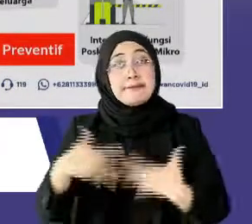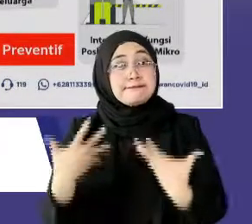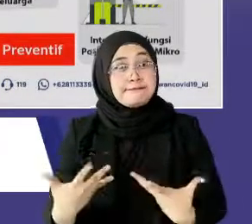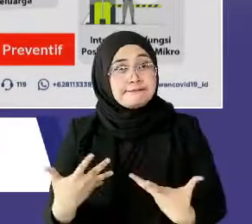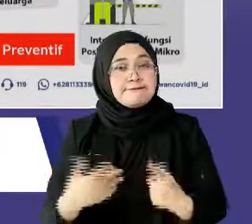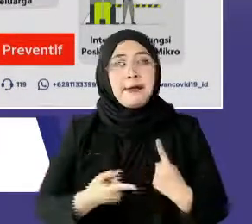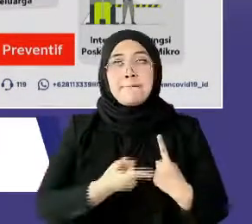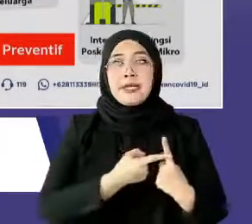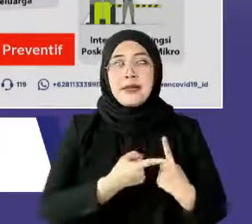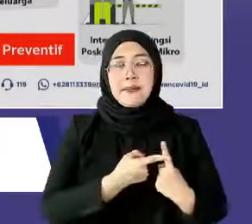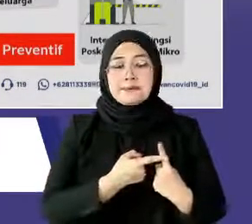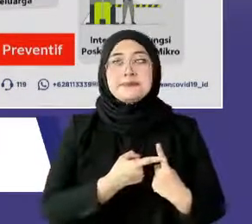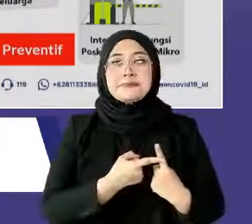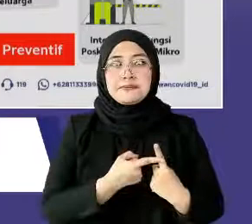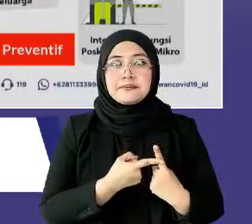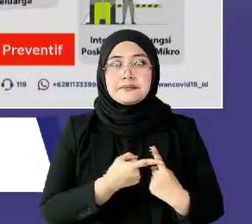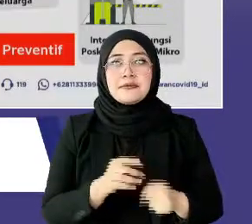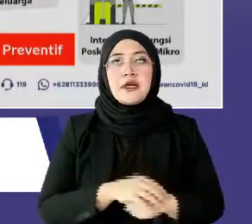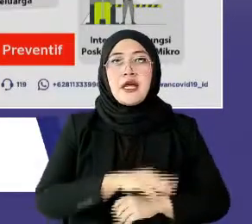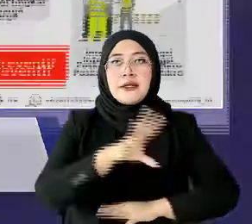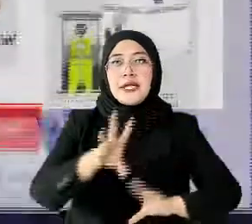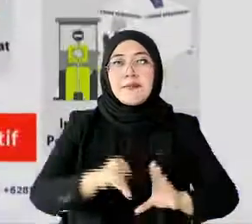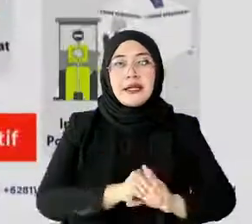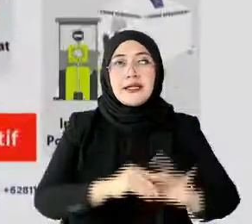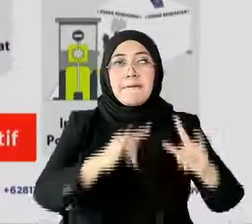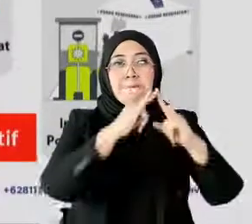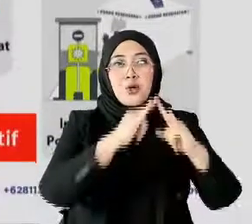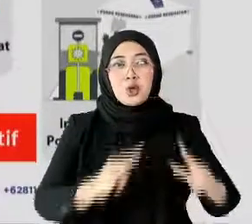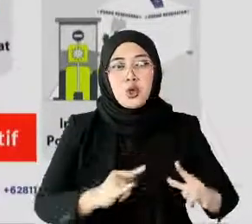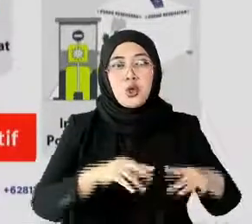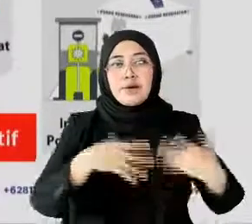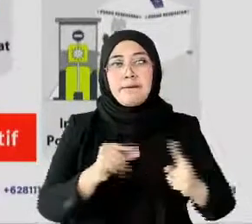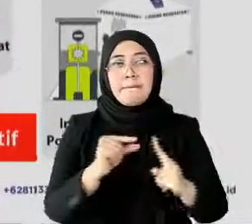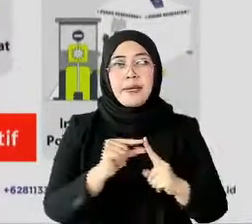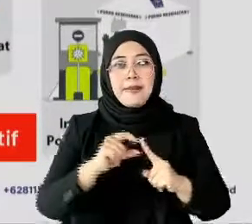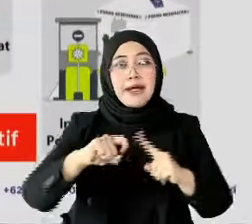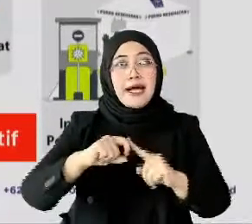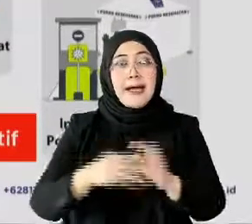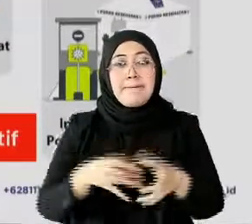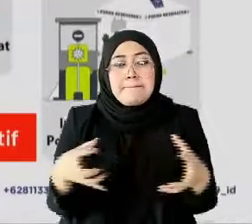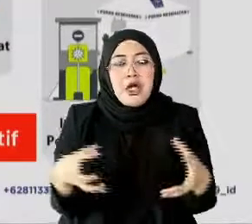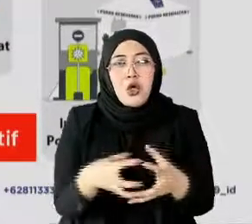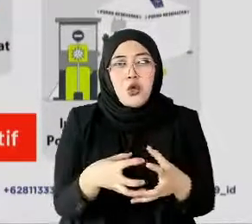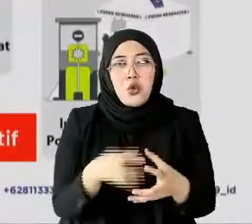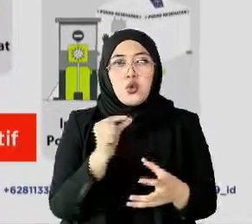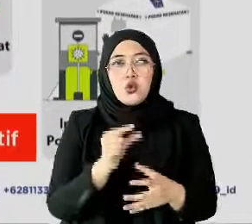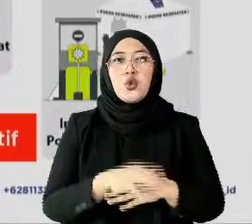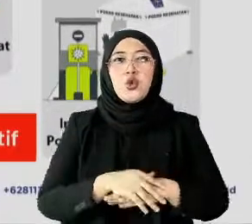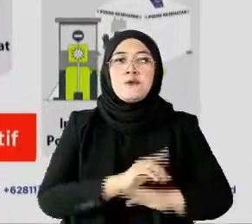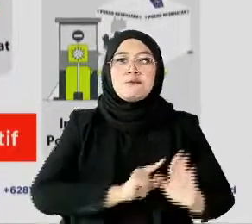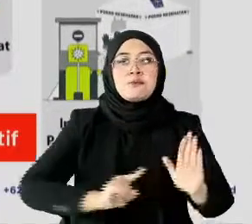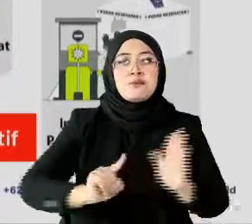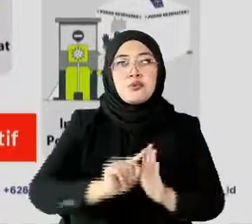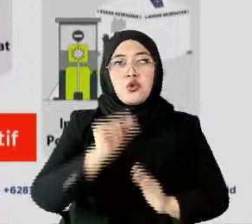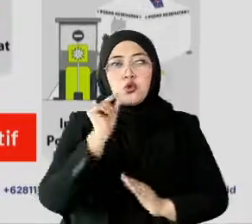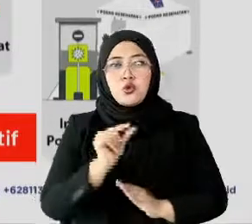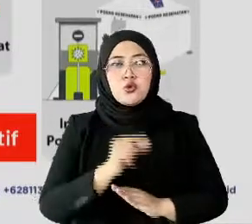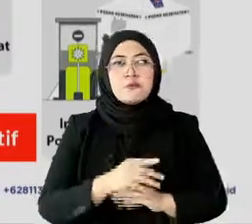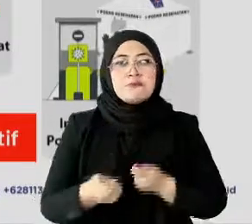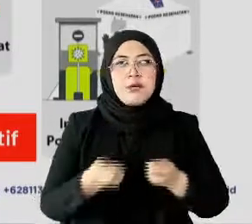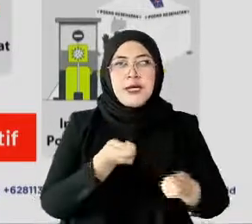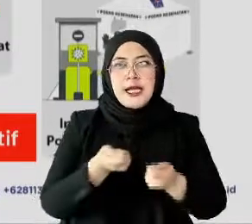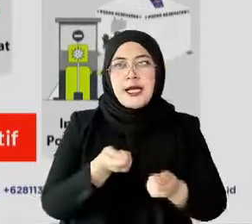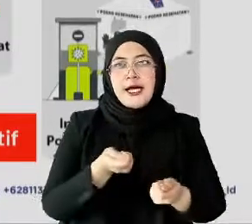pertama mengintensifkan peran posko dan PPKI micro sebagai Garda terpenting pengendalian konflik